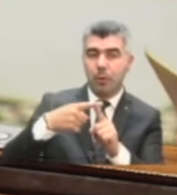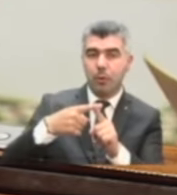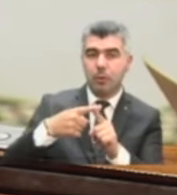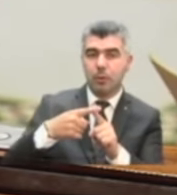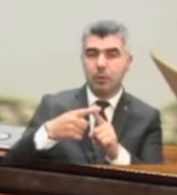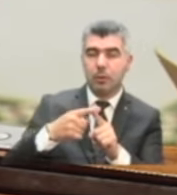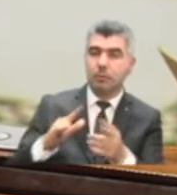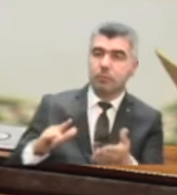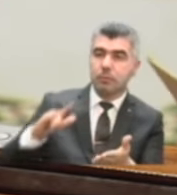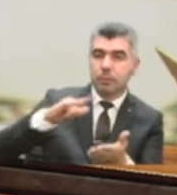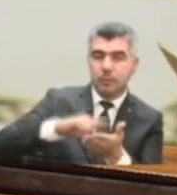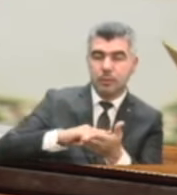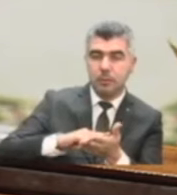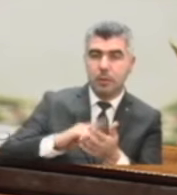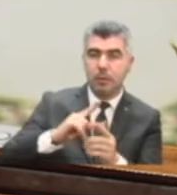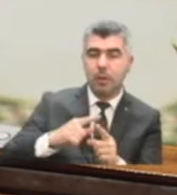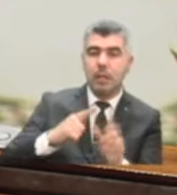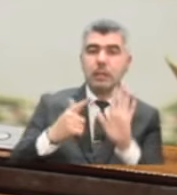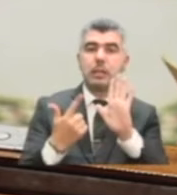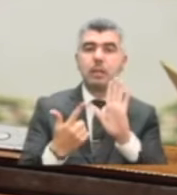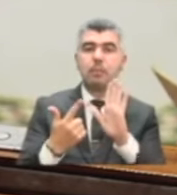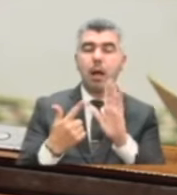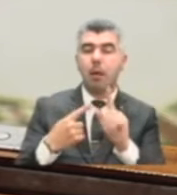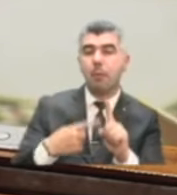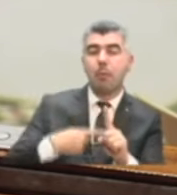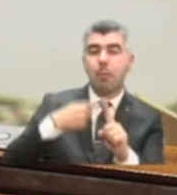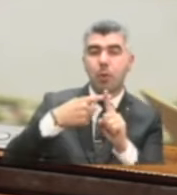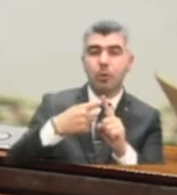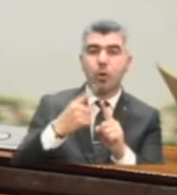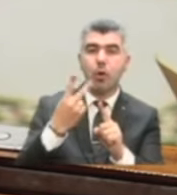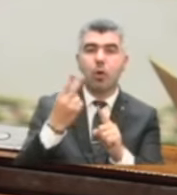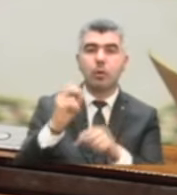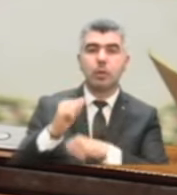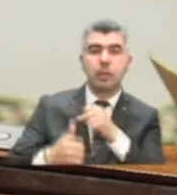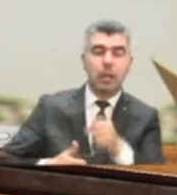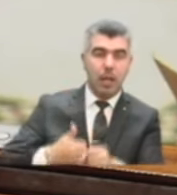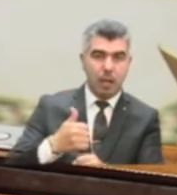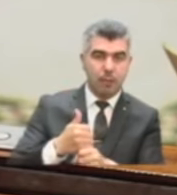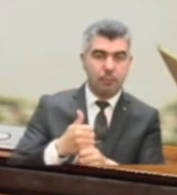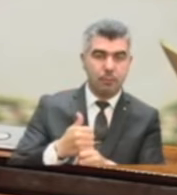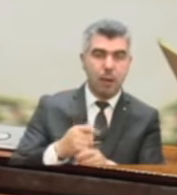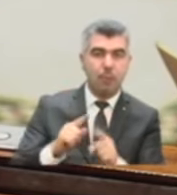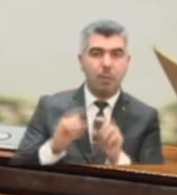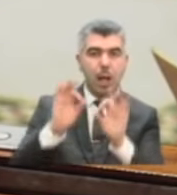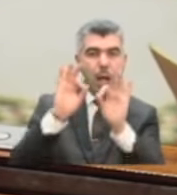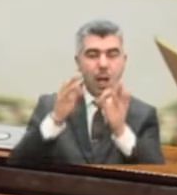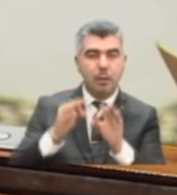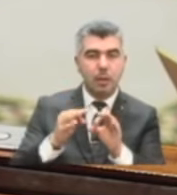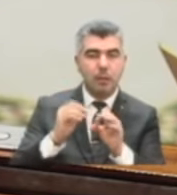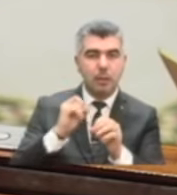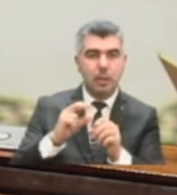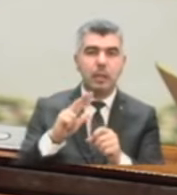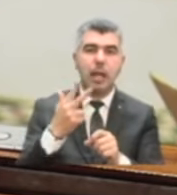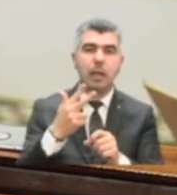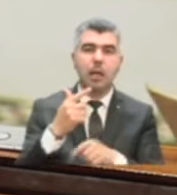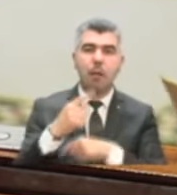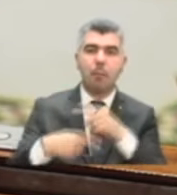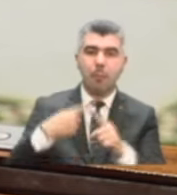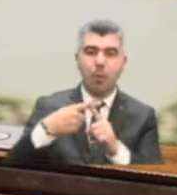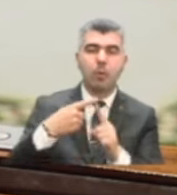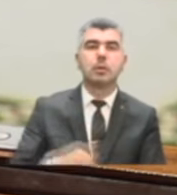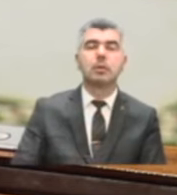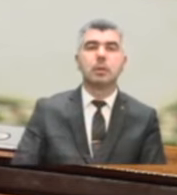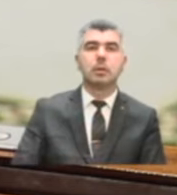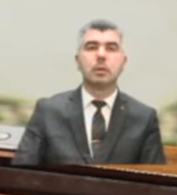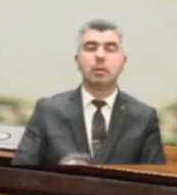مستعملي النقل الجوي 7 مرات في ظرف 20 سنه، في حين تضاعف عددهم تقريبا 3 ديال المرات. فيما